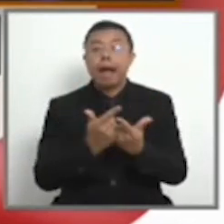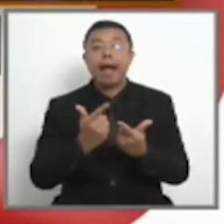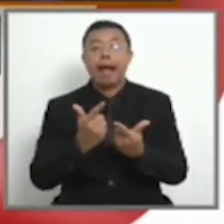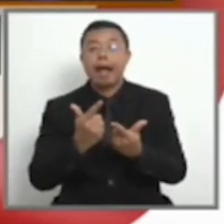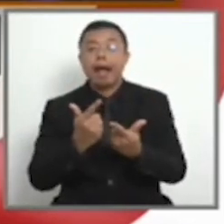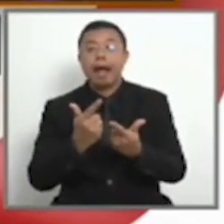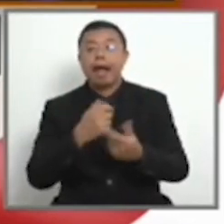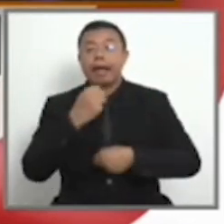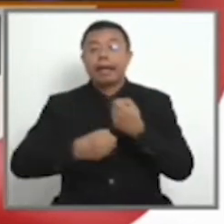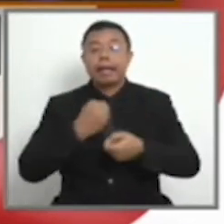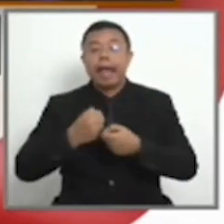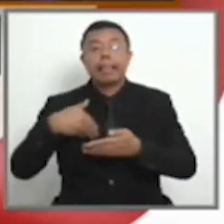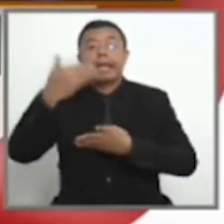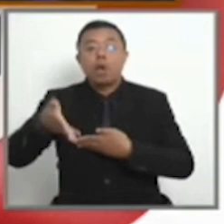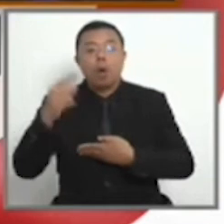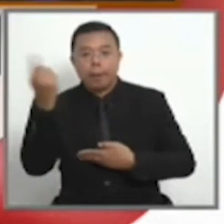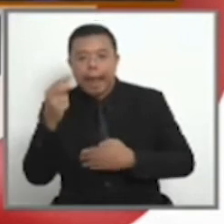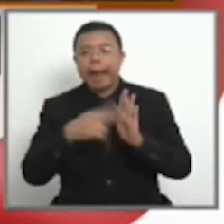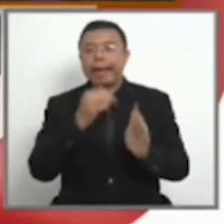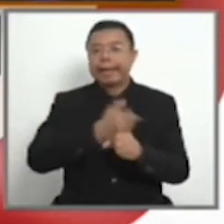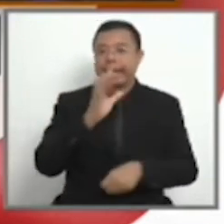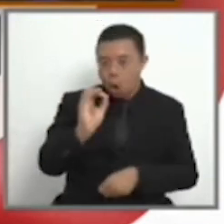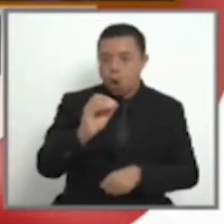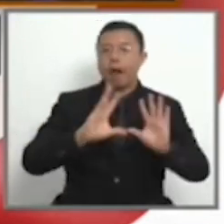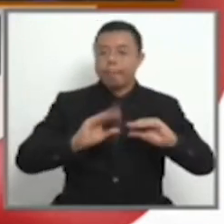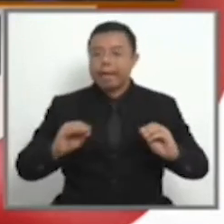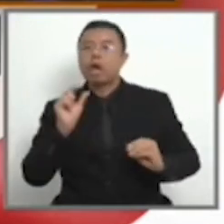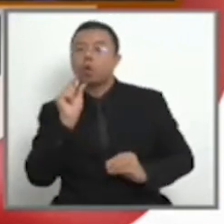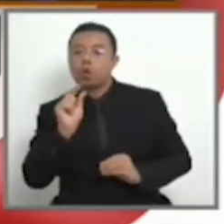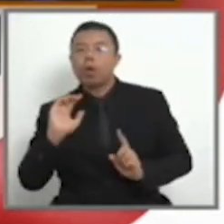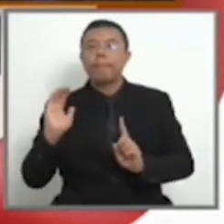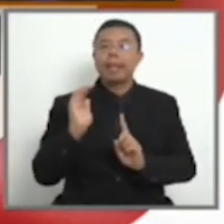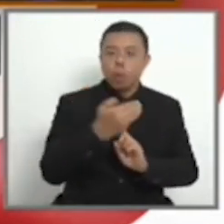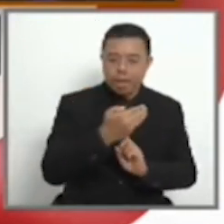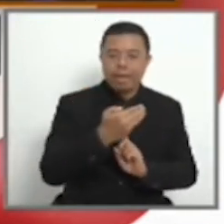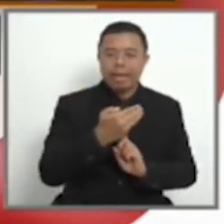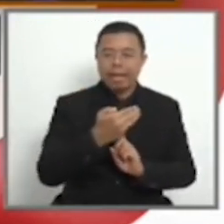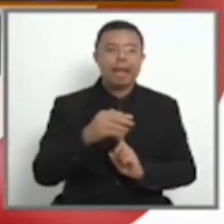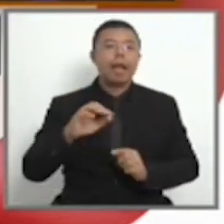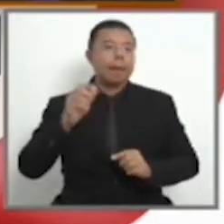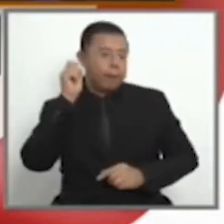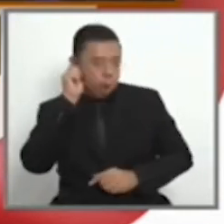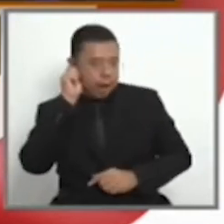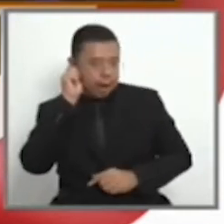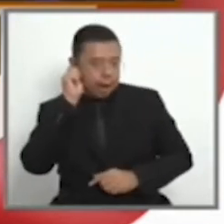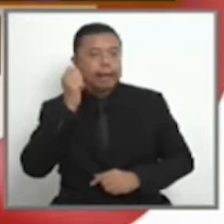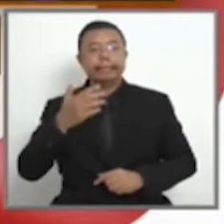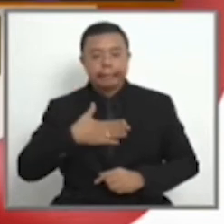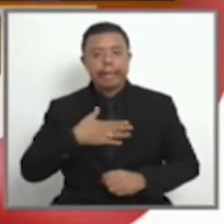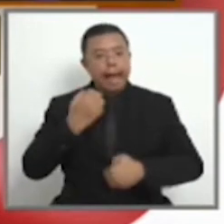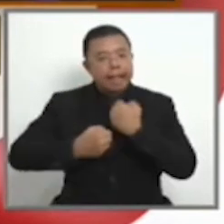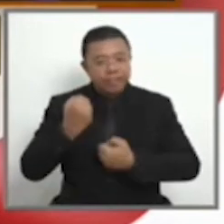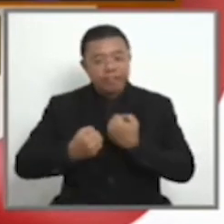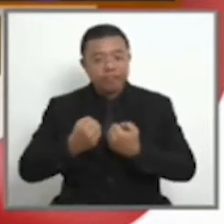even non-pemerintah, NGO-NGO yang bergerak di bidang perlindungan kaum perempuan. Saya sendiri